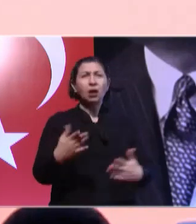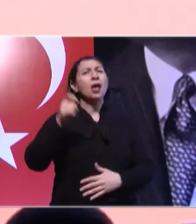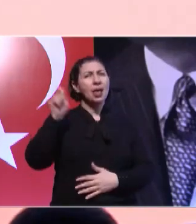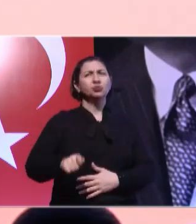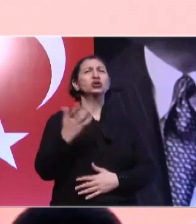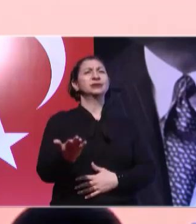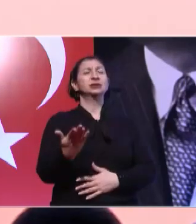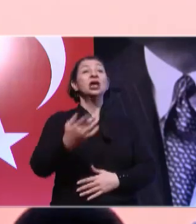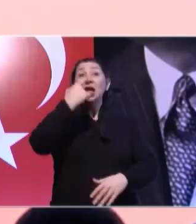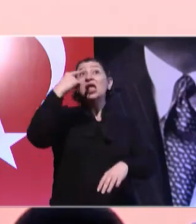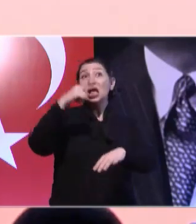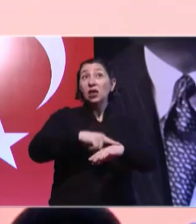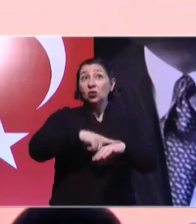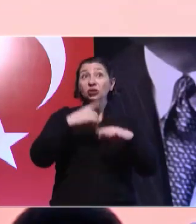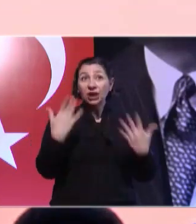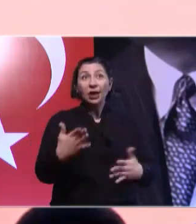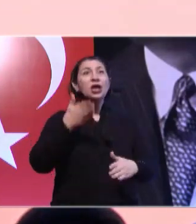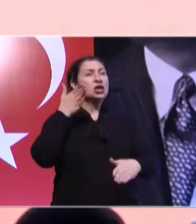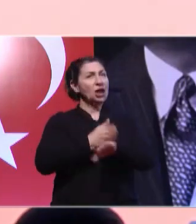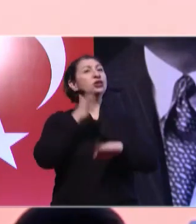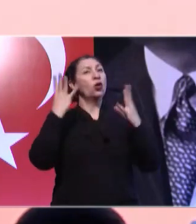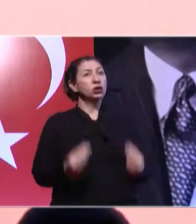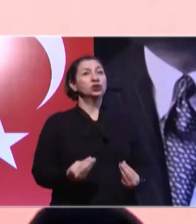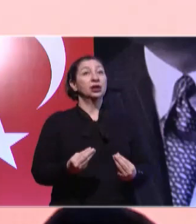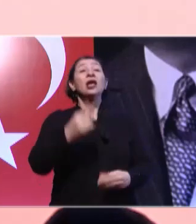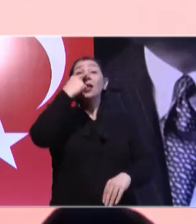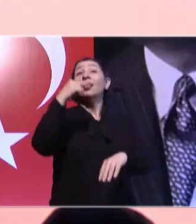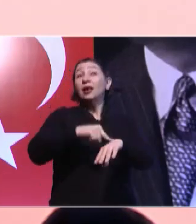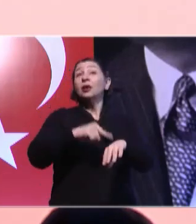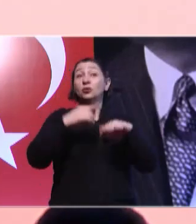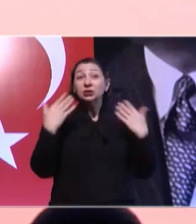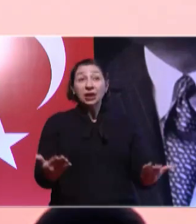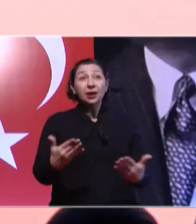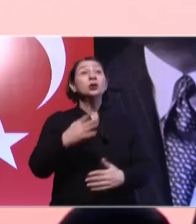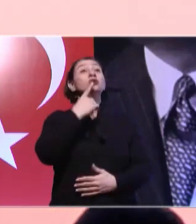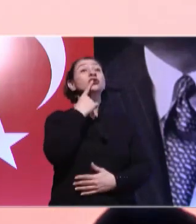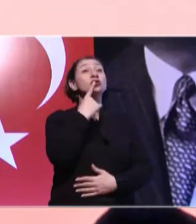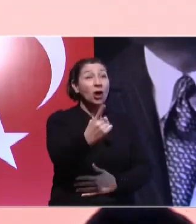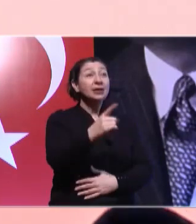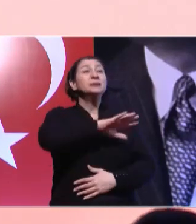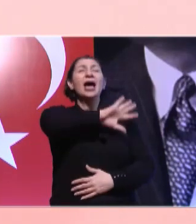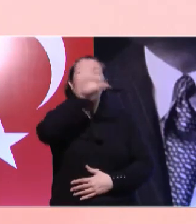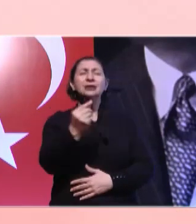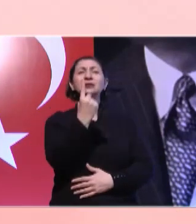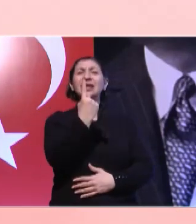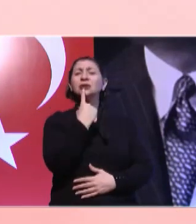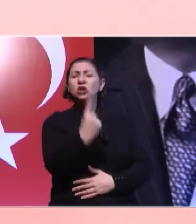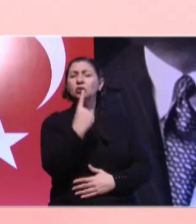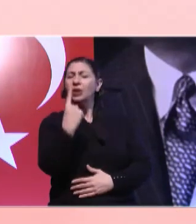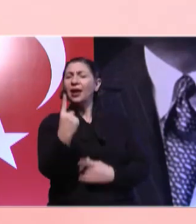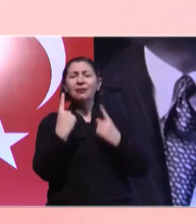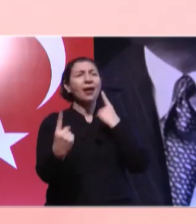yapacağız. İnanıyorsak gerçekleştireceğiz. İnanıyorsak söylediğimiz her sözün